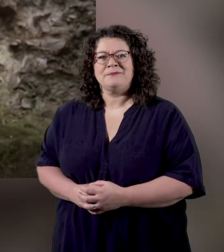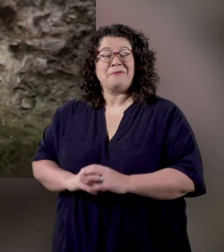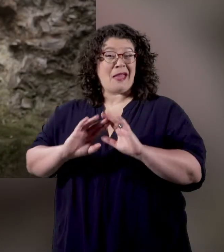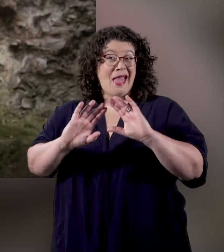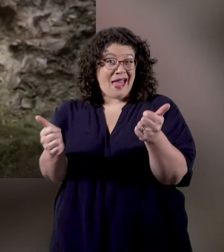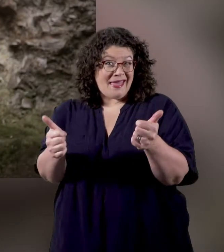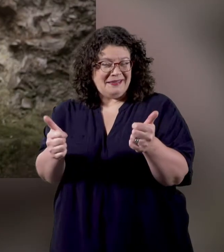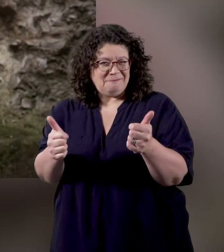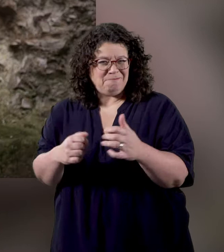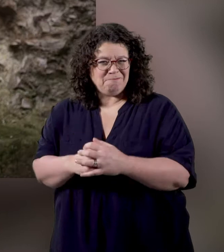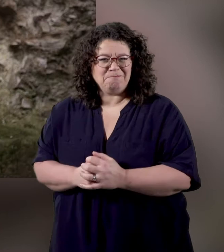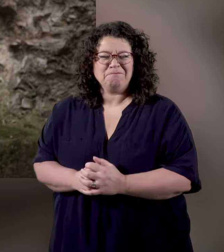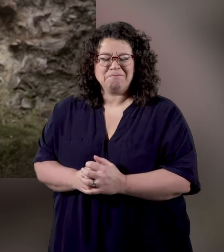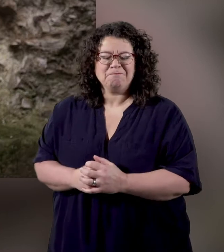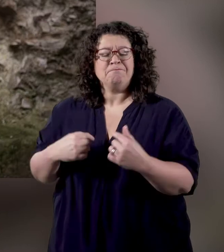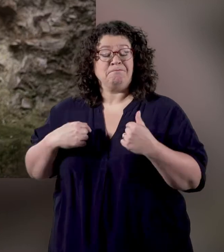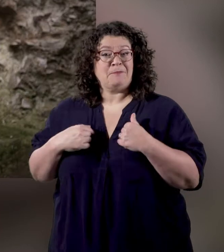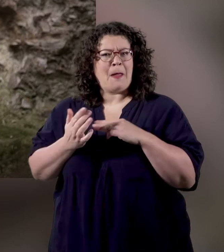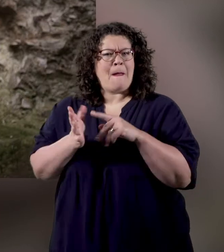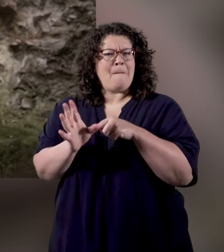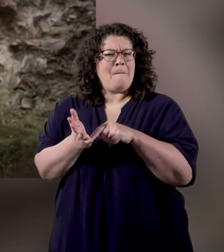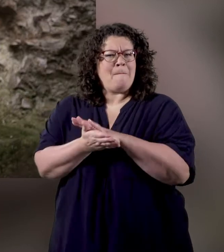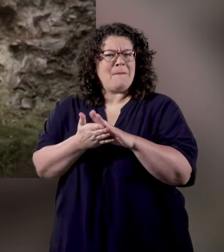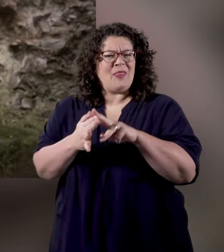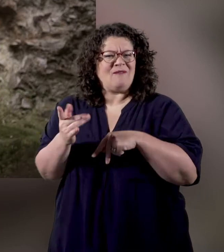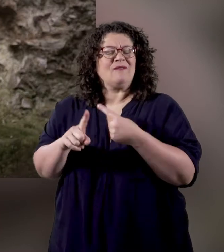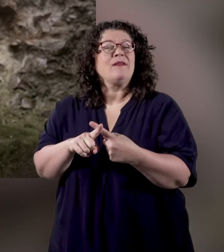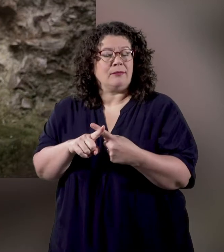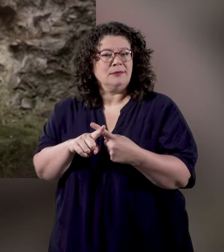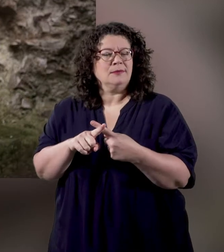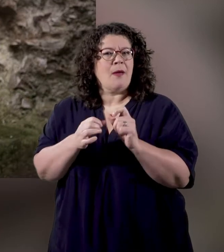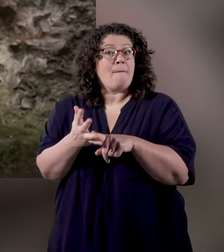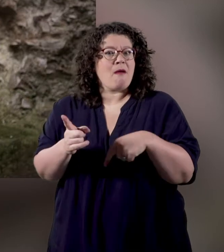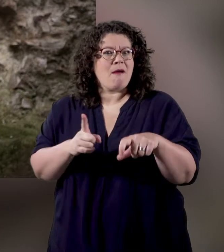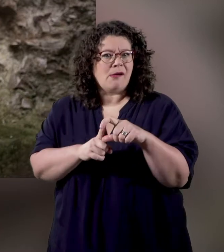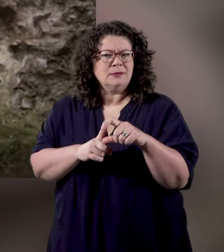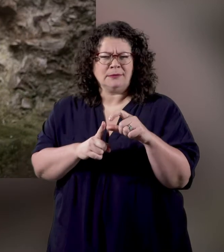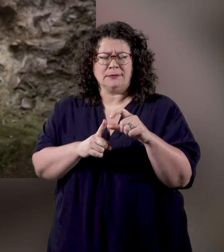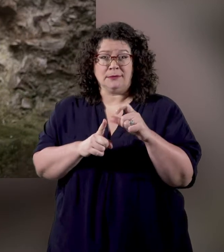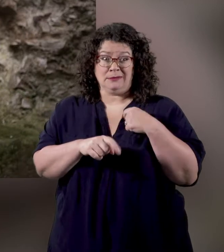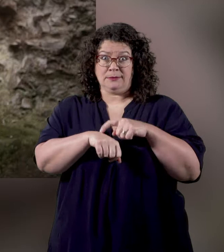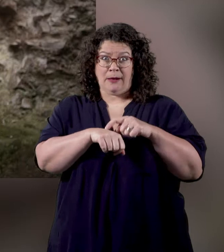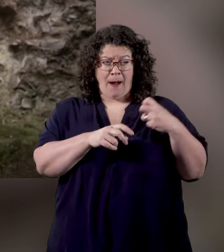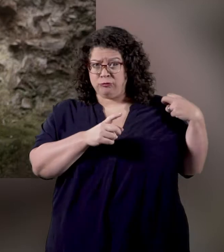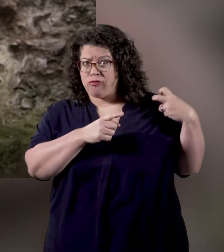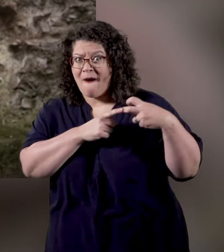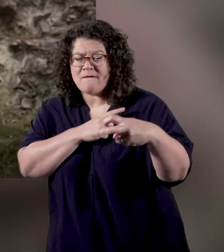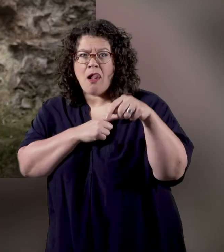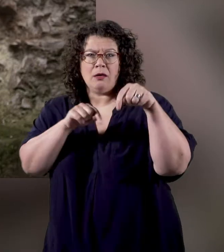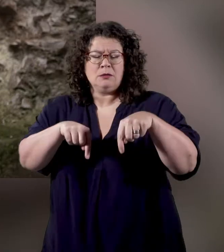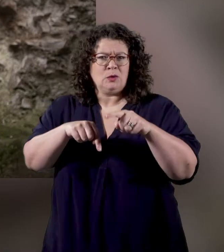Siwmai i chi gyd. Fy enw I yw Maethflix y Bardd, a bydd teithio trwy'r blynyddoedd mae angen eich help